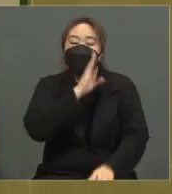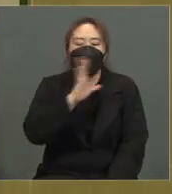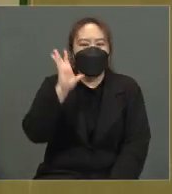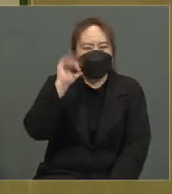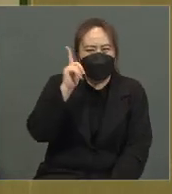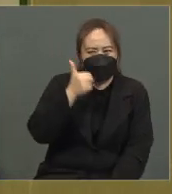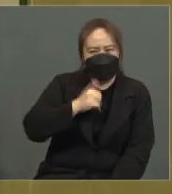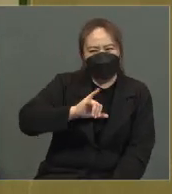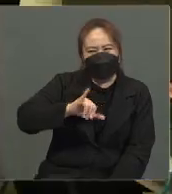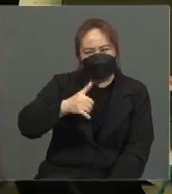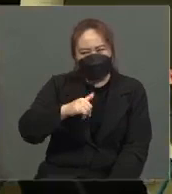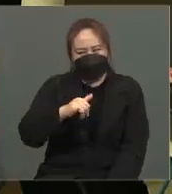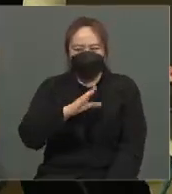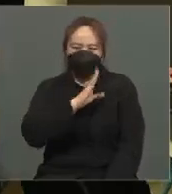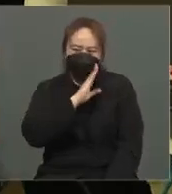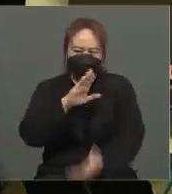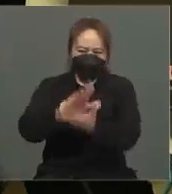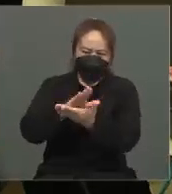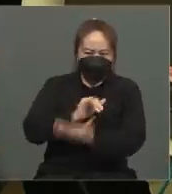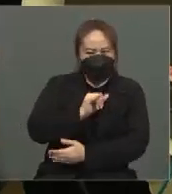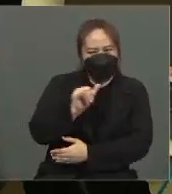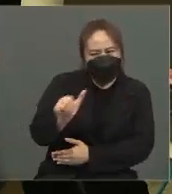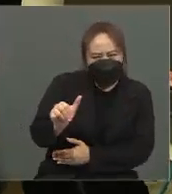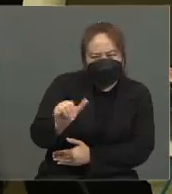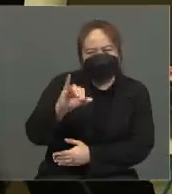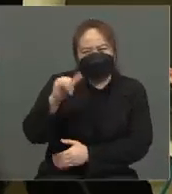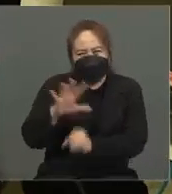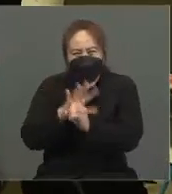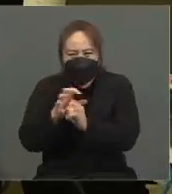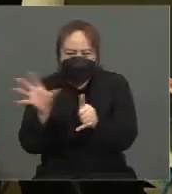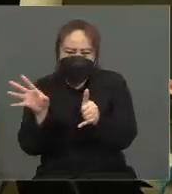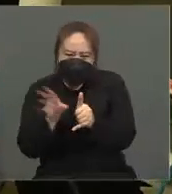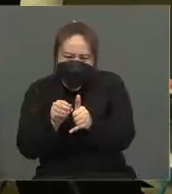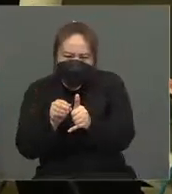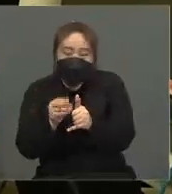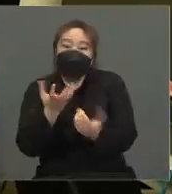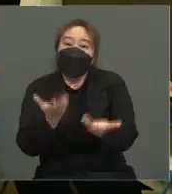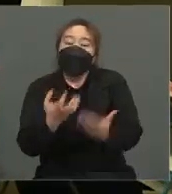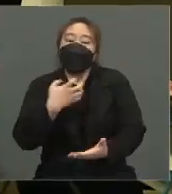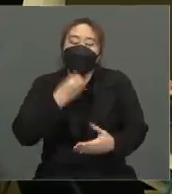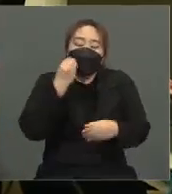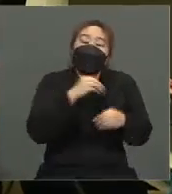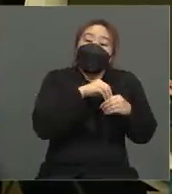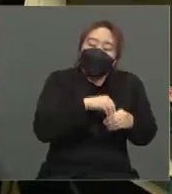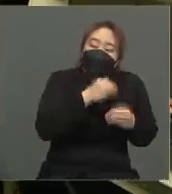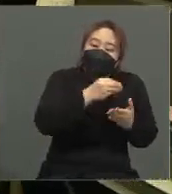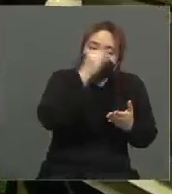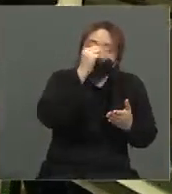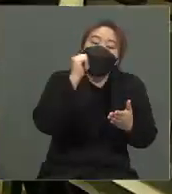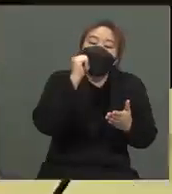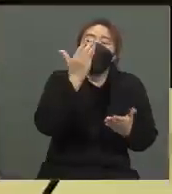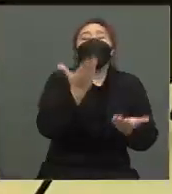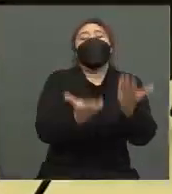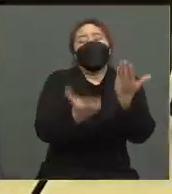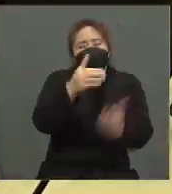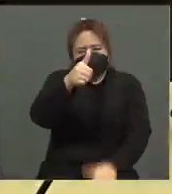ไม่มั่นใจรู้สึกว่าลูกไปเรียนที่โรงเรียนแล้วอาจจะไม่ปลอดภัยได้เนี่ยจะให้ลูกเรียนที่ออนไลน์ที่บ้านเหมือนเดิมก็ได้เหมือน